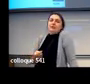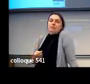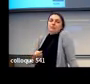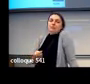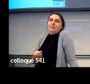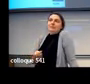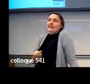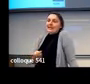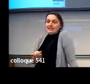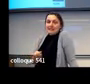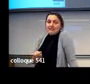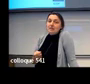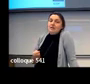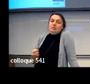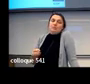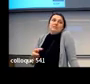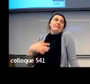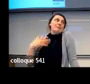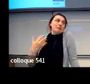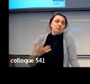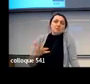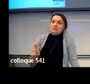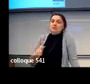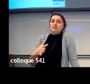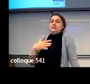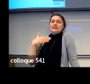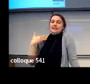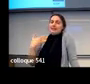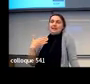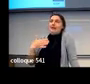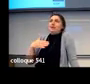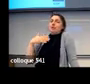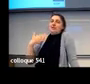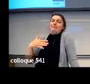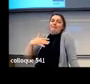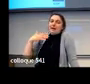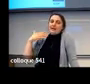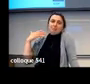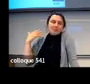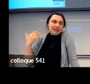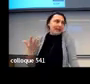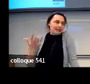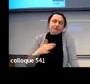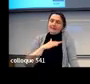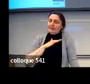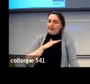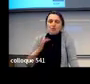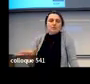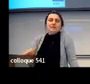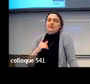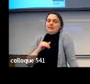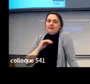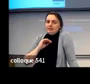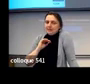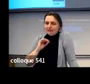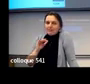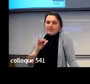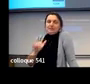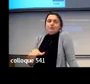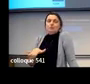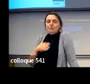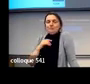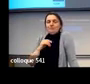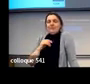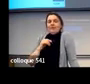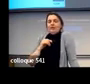réalité franco-canadienne. Donc, il y avait vraiment le souci. Là, c'était très clair, le livre va être bilingue, va être traduit. C'était